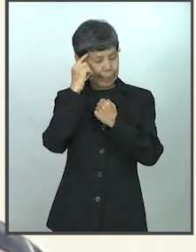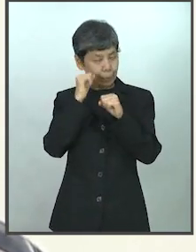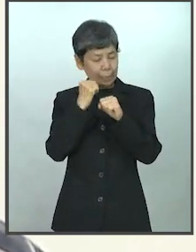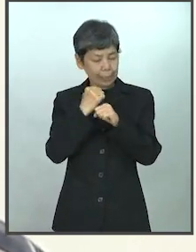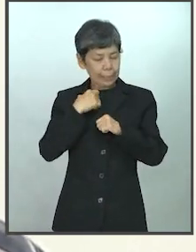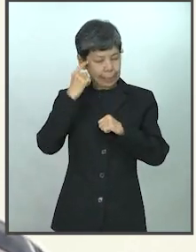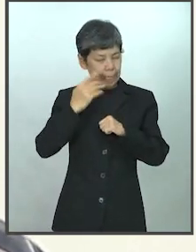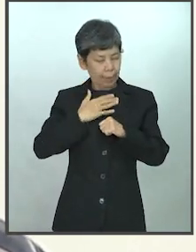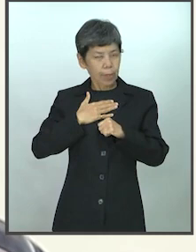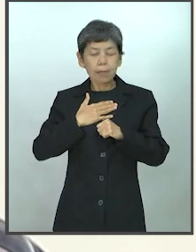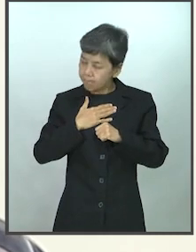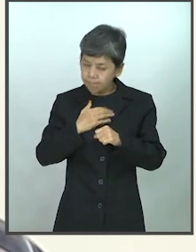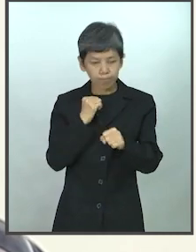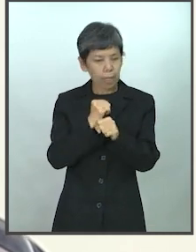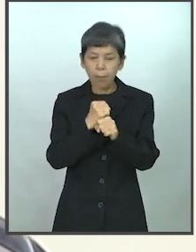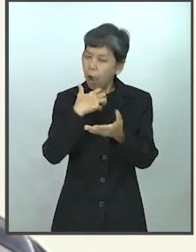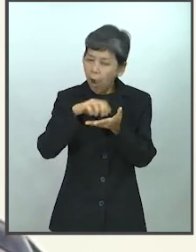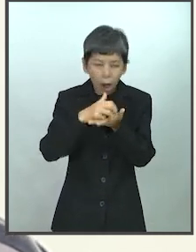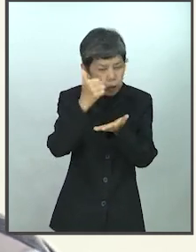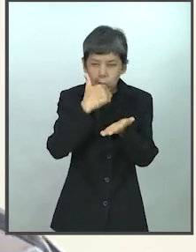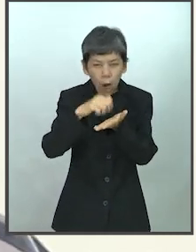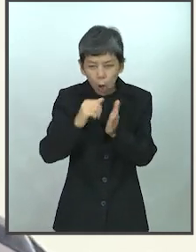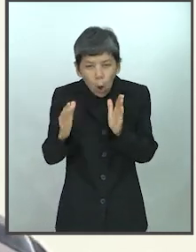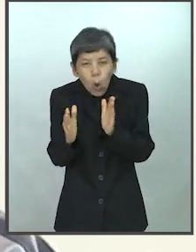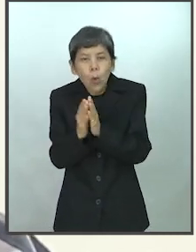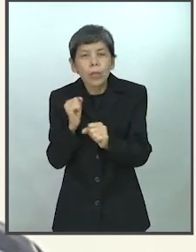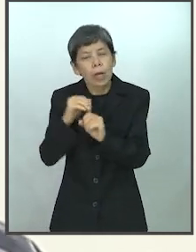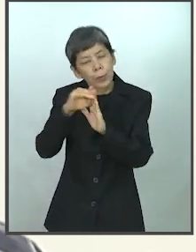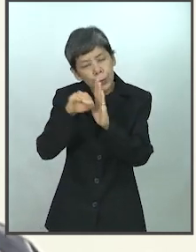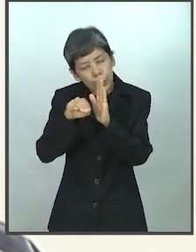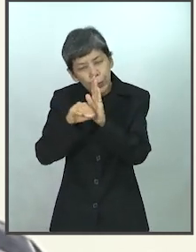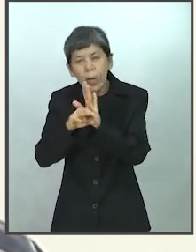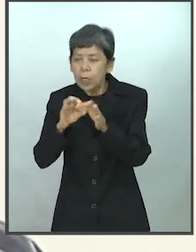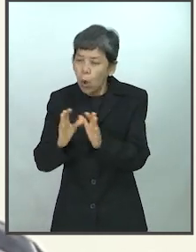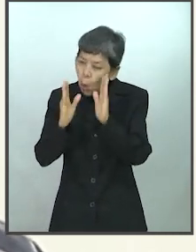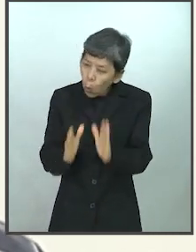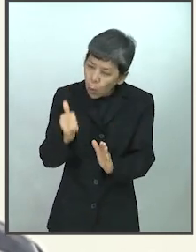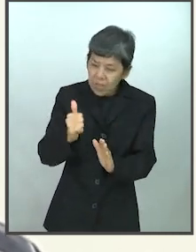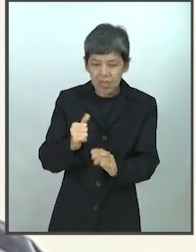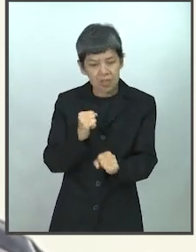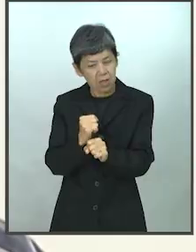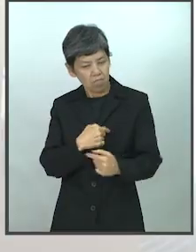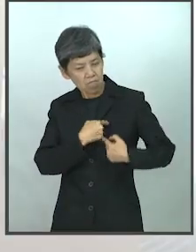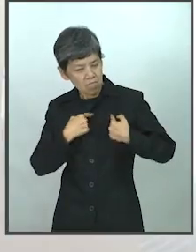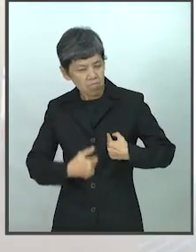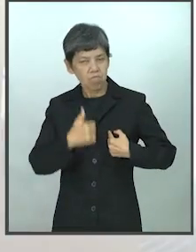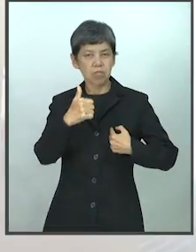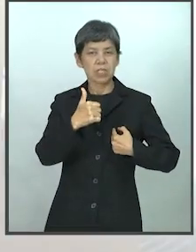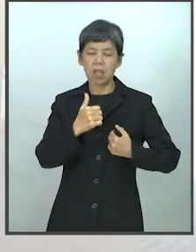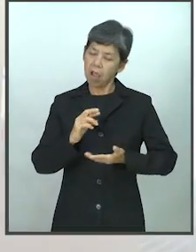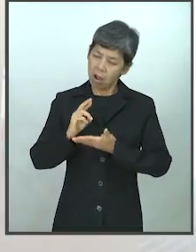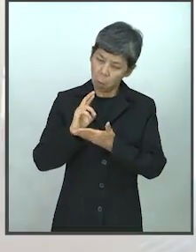ละออกมาสร้างข่าวดีเลยอยู่กับข้อมูลคนดีคนกล้าให้ราง